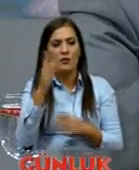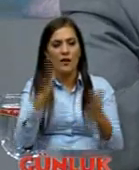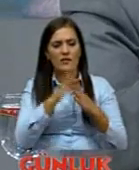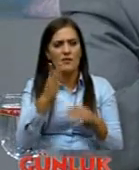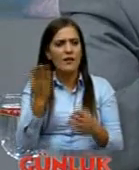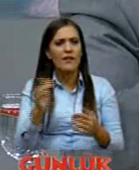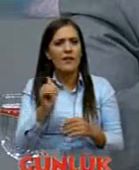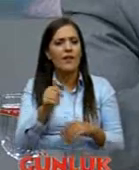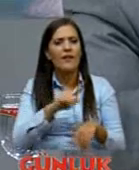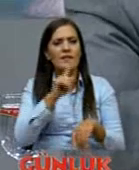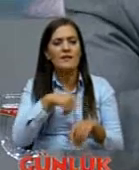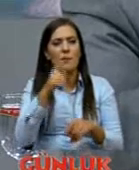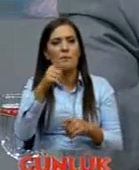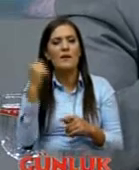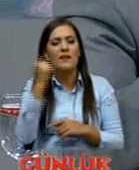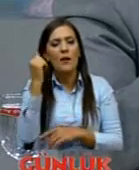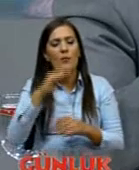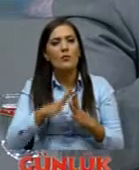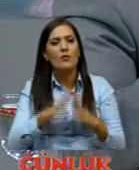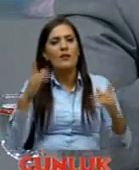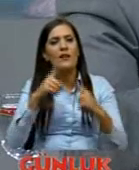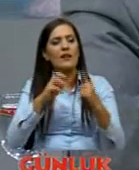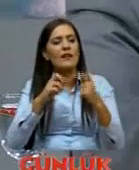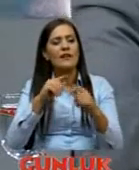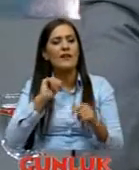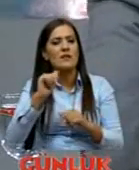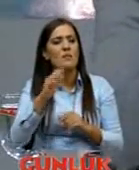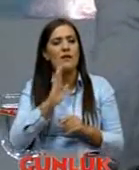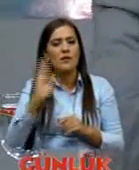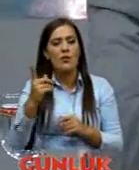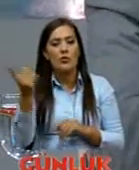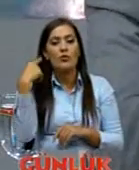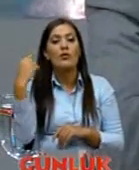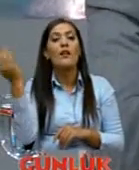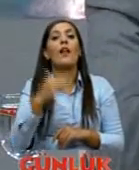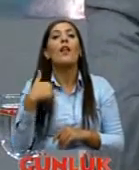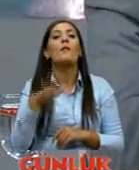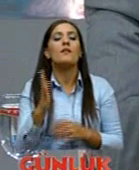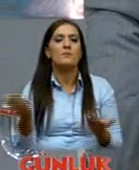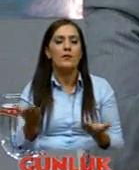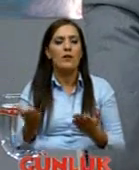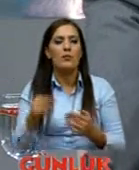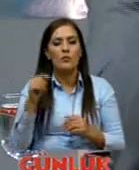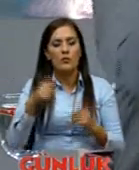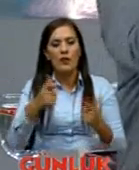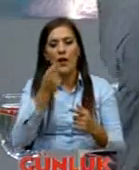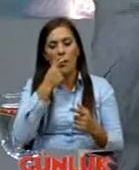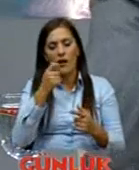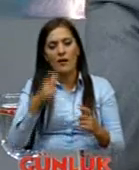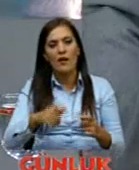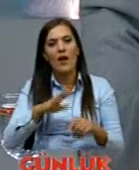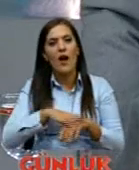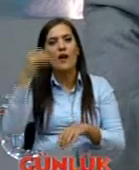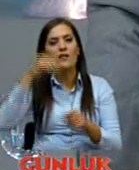vasıtasıyla ne kadar zamanda gidebilir? Veya bir tır ne kadar zamanda gidebilir? Ki dün gelemez bile. Yani buradan Ankara'dan